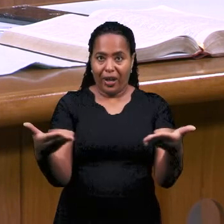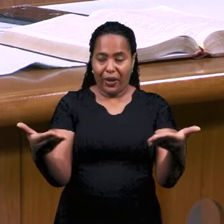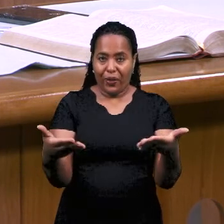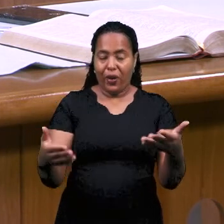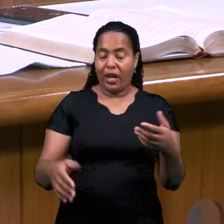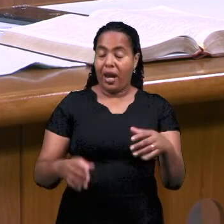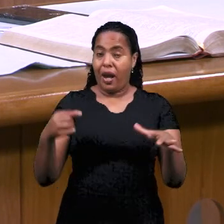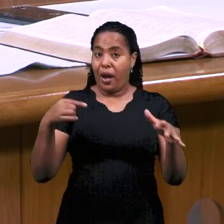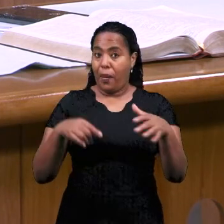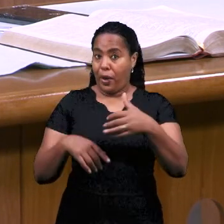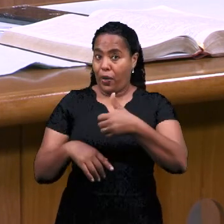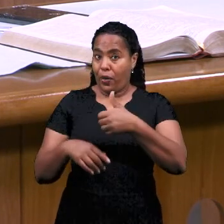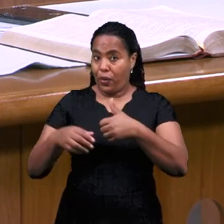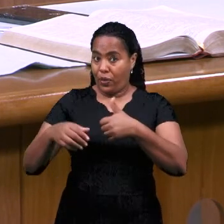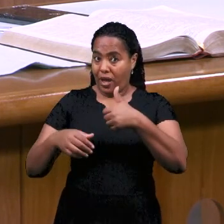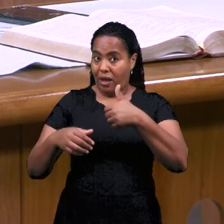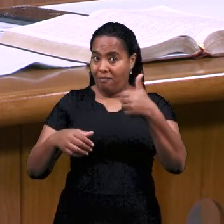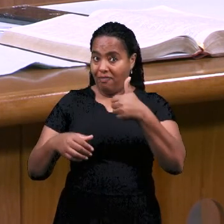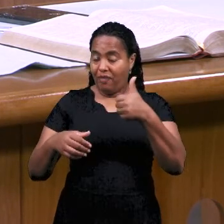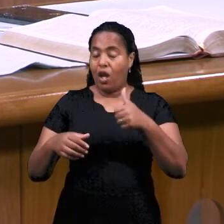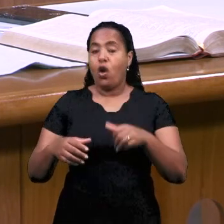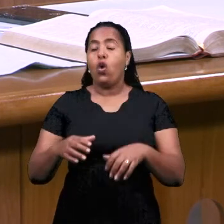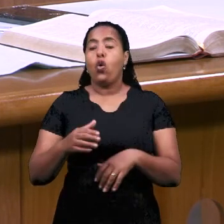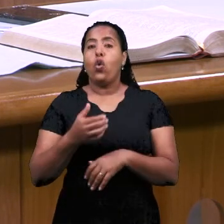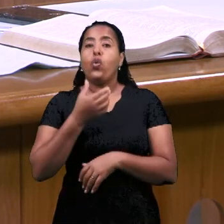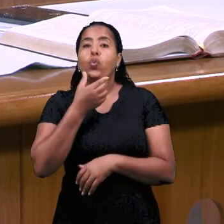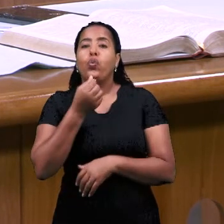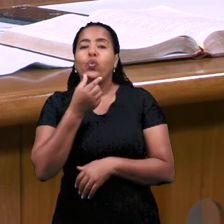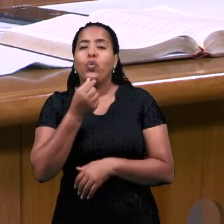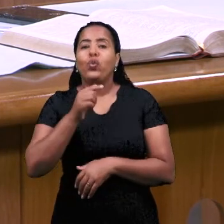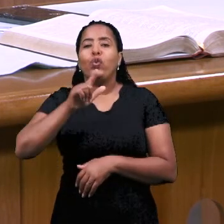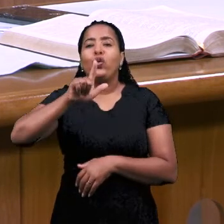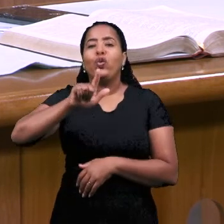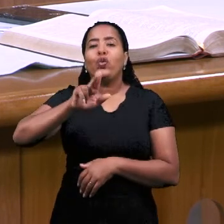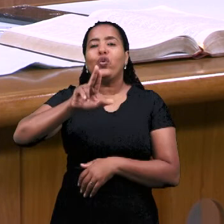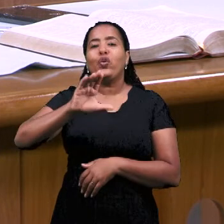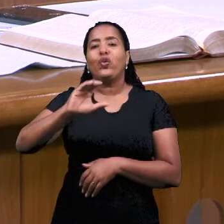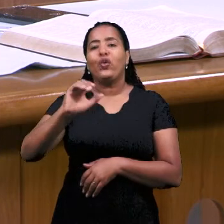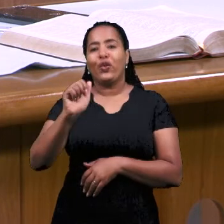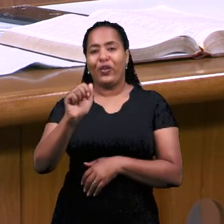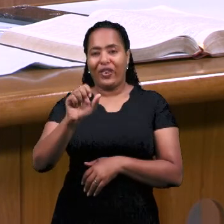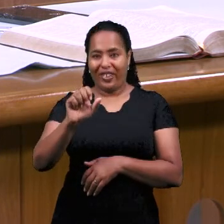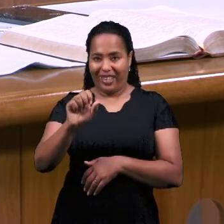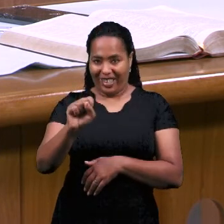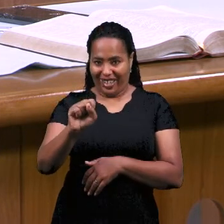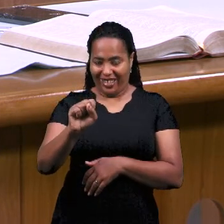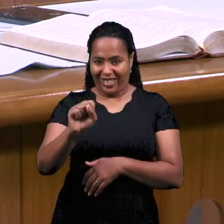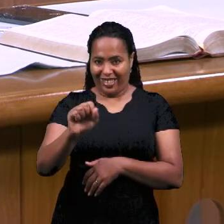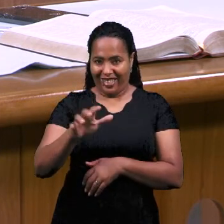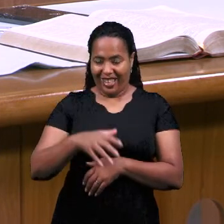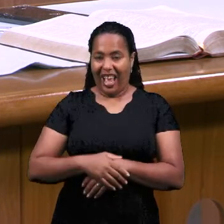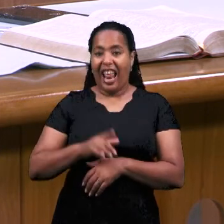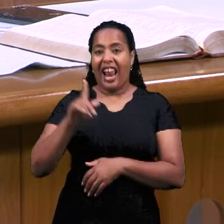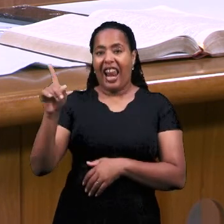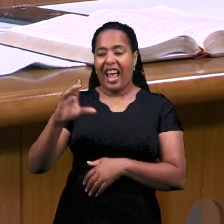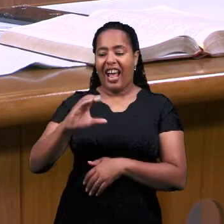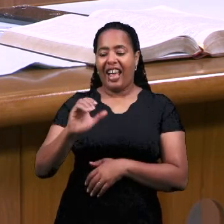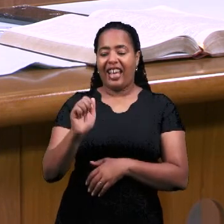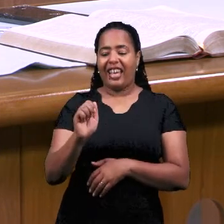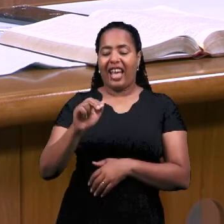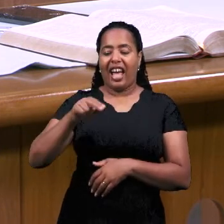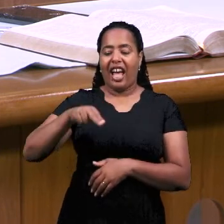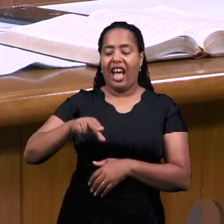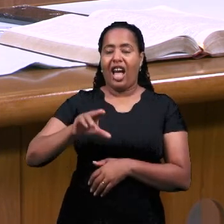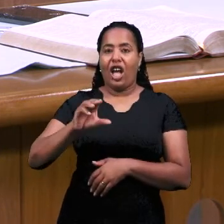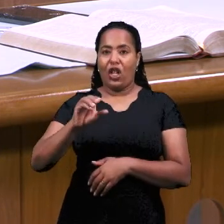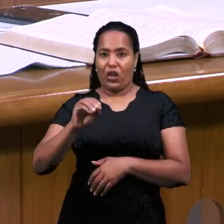la question 1. Elle sera dirigée à Lucas. Lucas, c'est la classe des enfants de l'église Conoas, au Rio